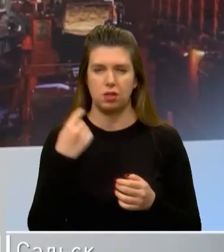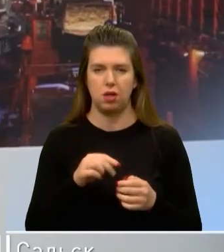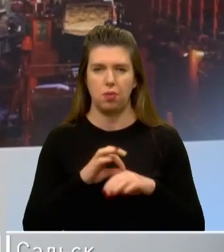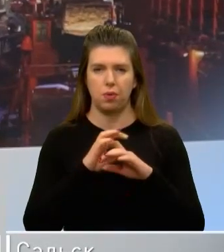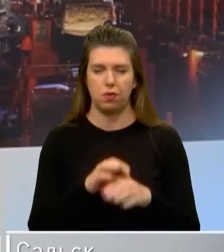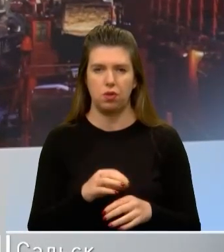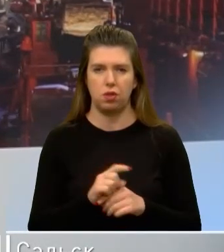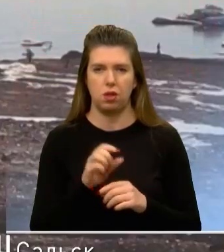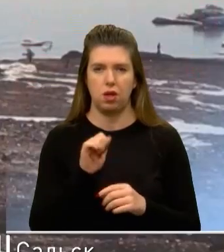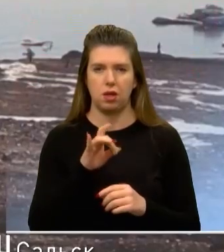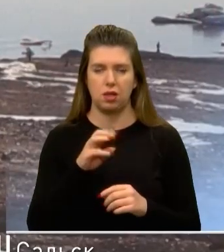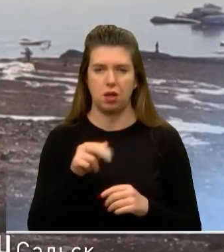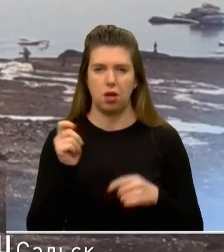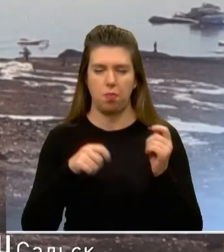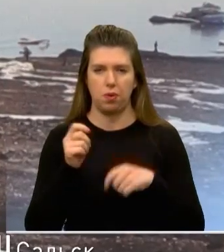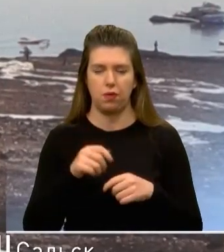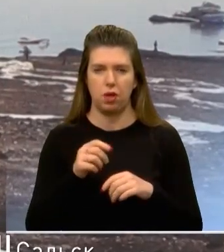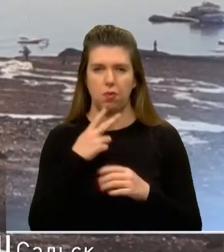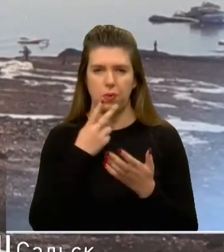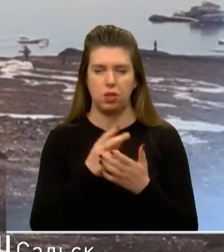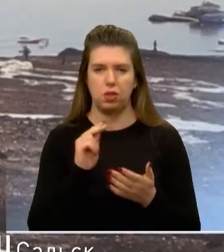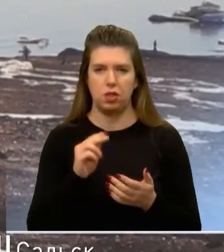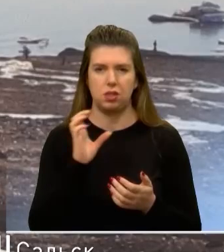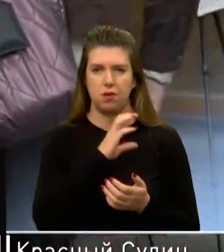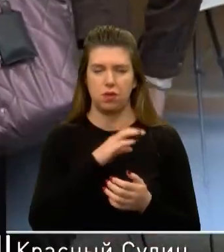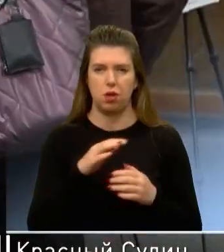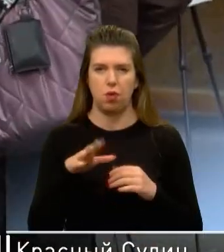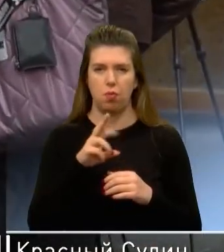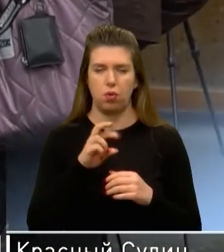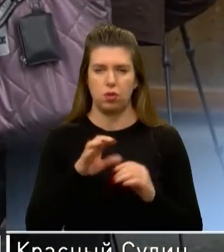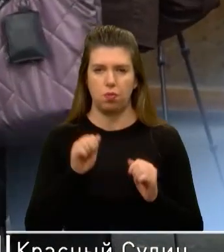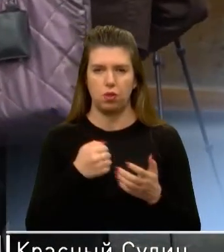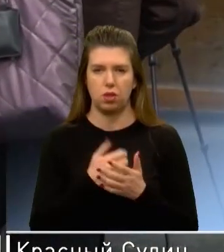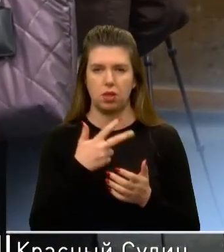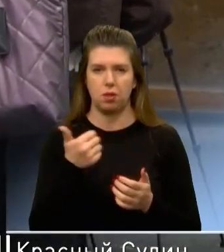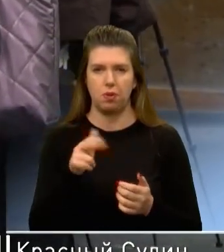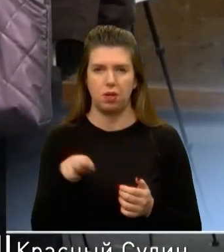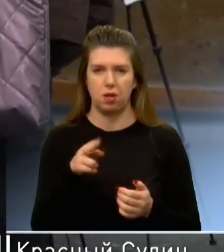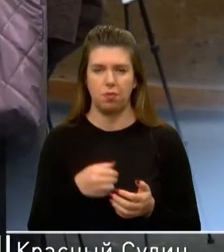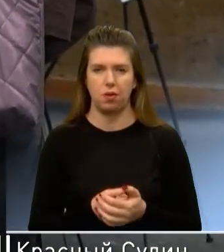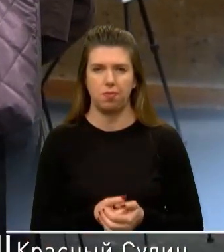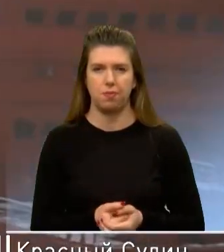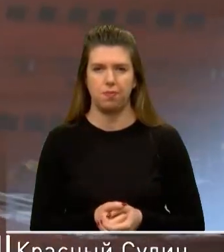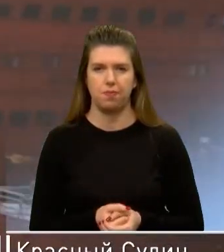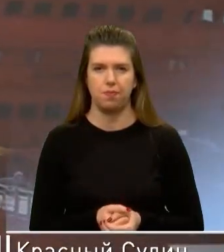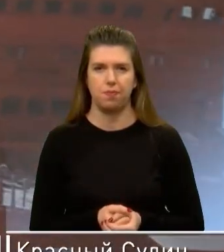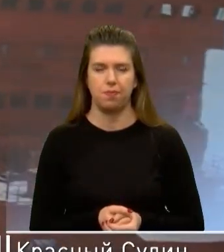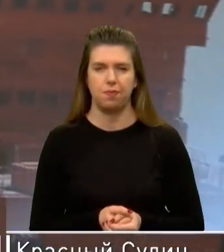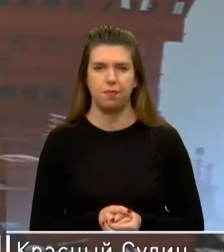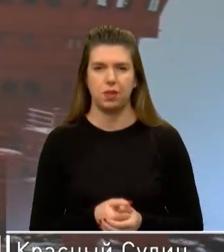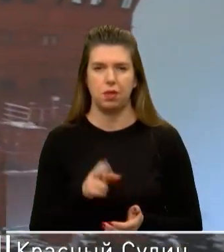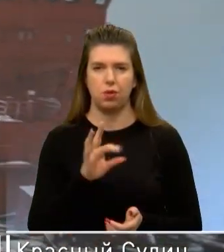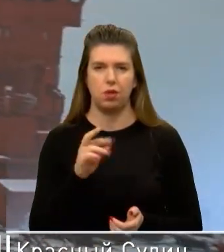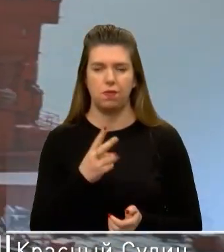пройдёт в рамках арктического марафона полюбоваться частью Северного полюса можно до 31 декабря Валерия Жукова Владимир луцкий